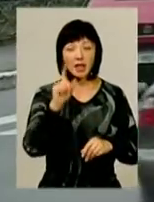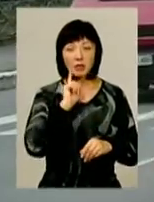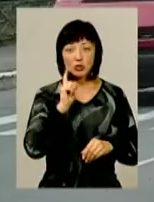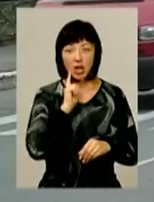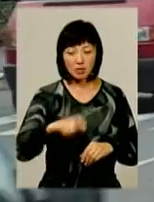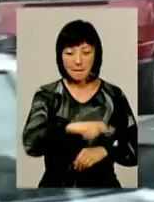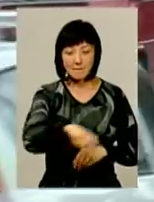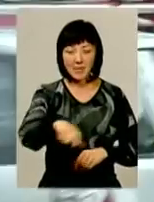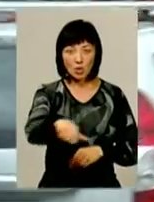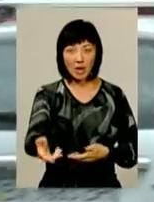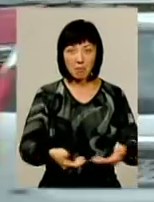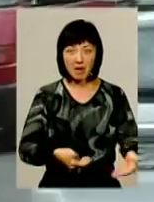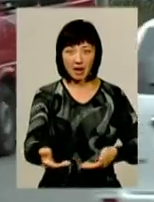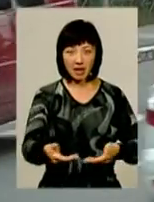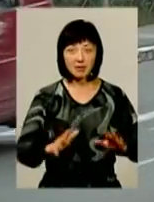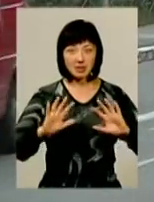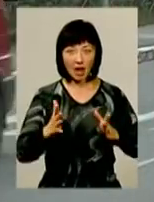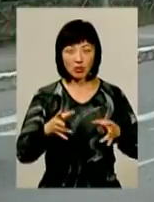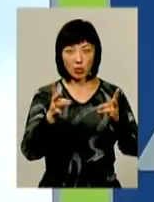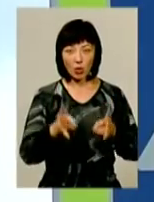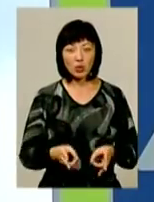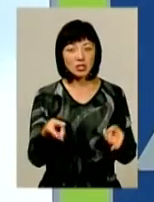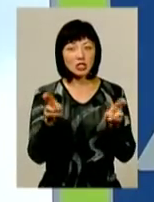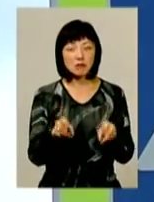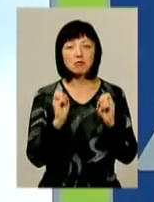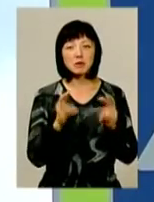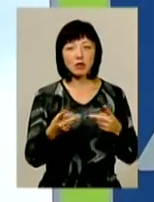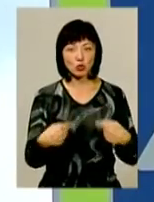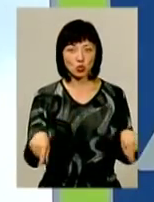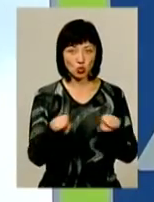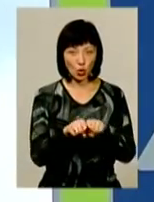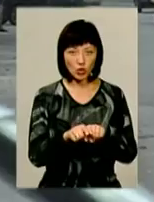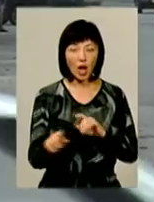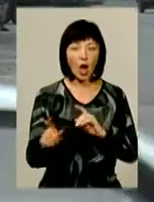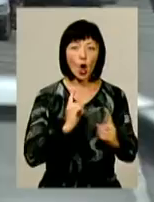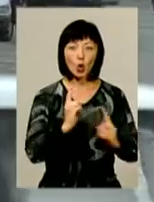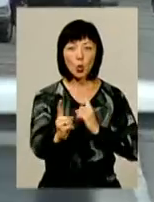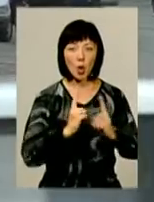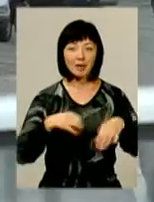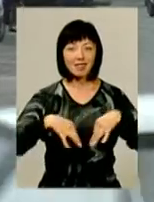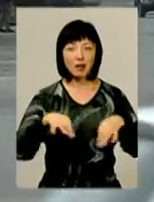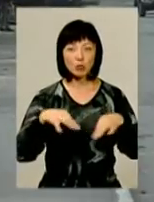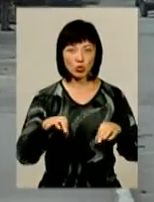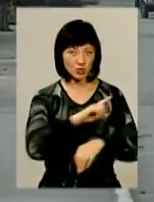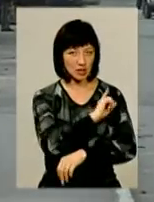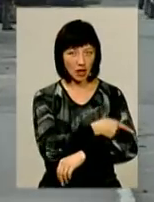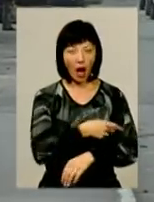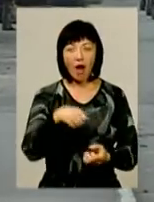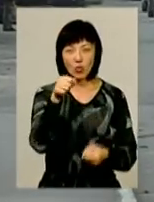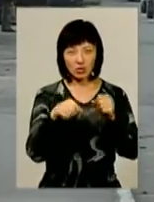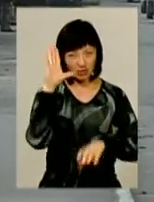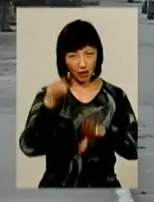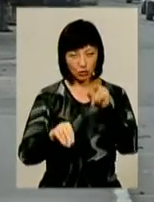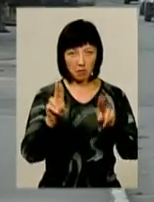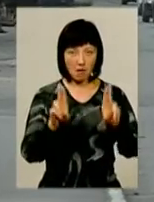пішохідний перехід, де сталася дорожньо-транспортна пригода, залишається небезпечною зоною. Адже рух транспорту тут надто жвавий, а водії нехтують